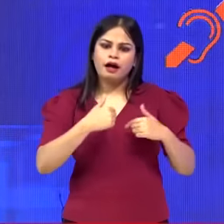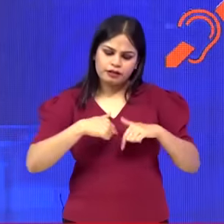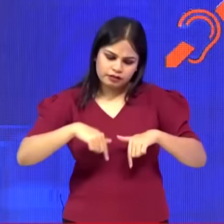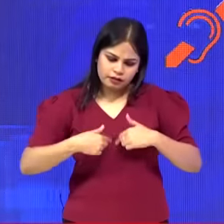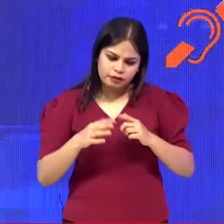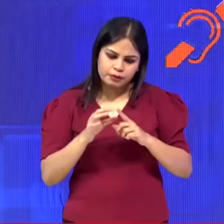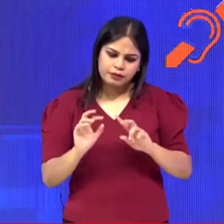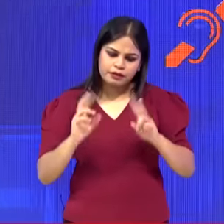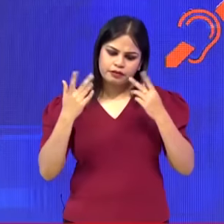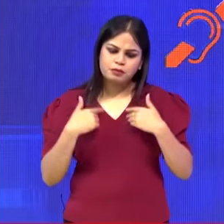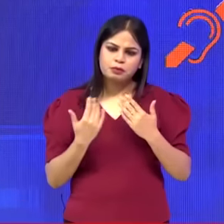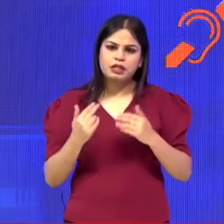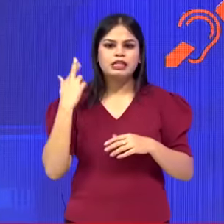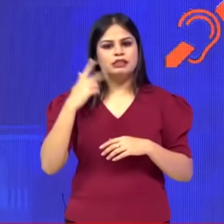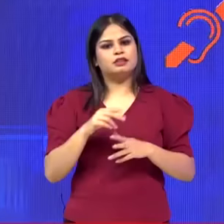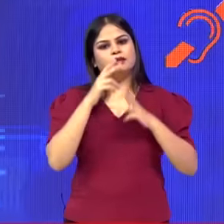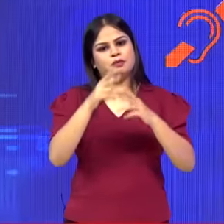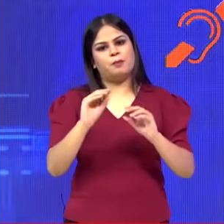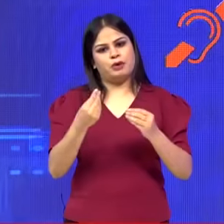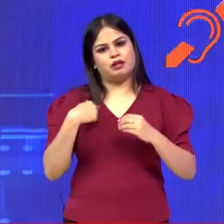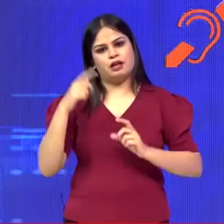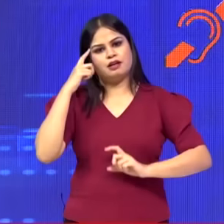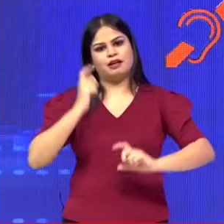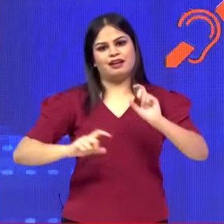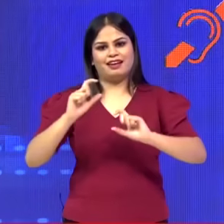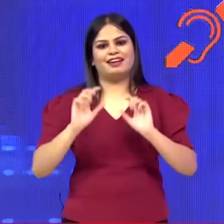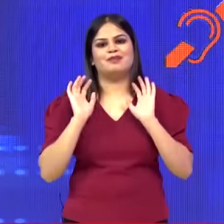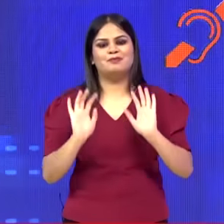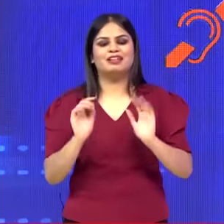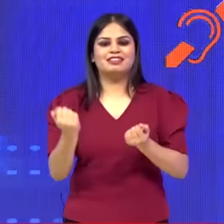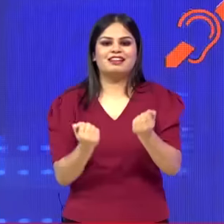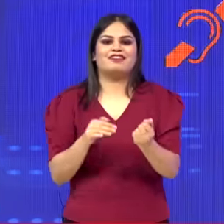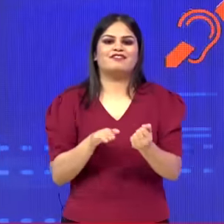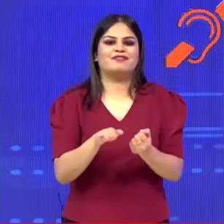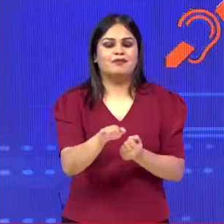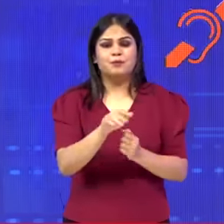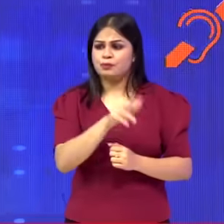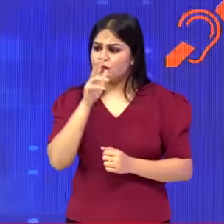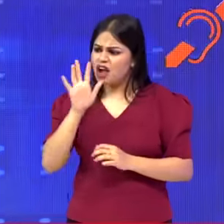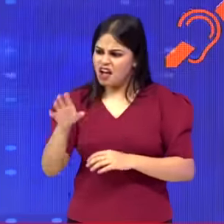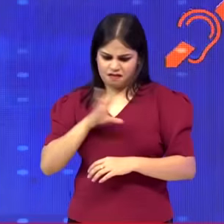देंगे. सो आई टेल देम ड्राइव वेरी केयरफुली. लेकिन ये जो थ्रेट है इसके पीछे 20 साल पुरानी कहानी